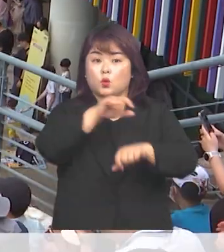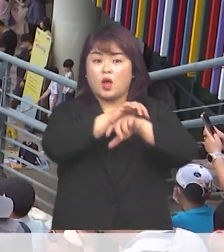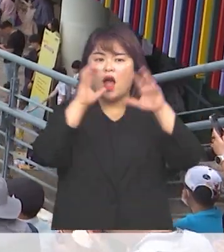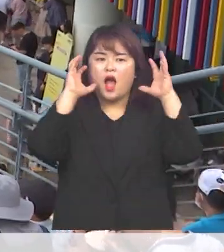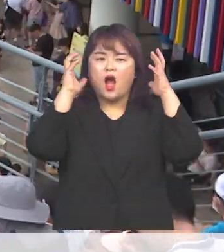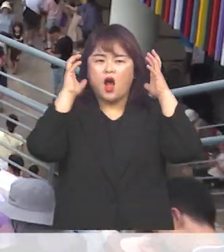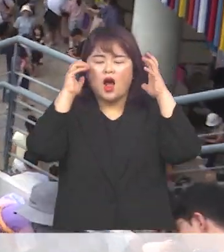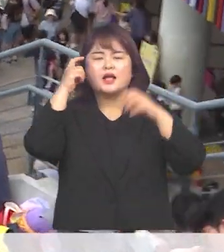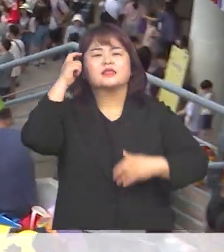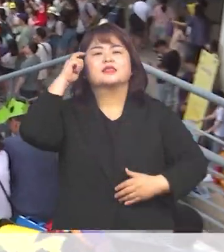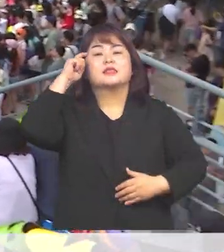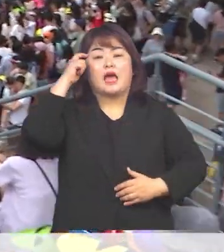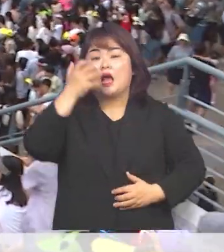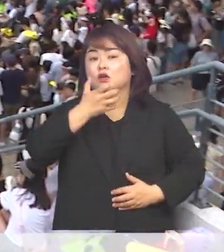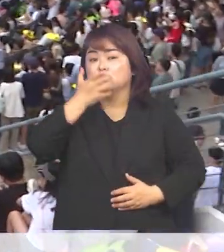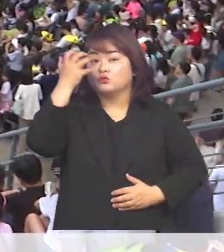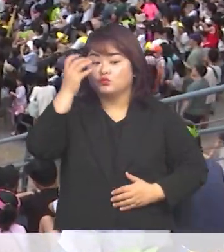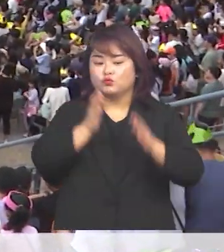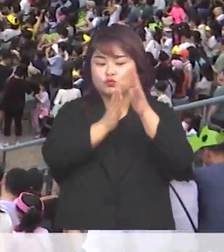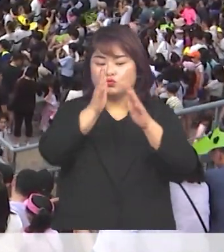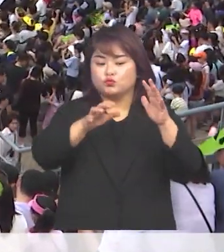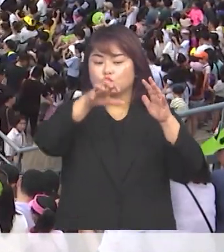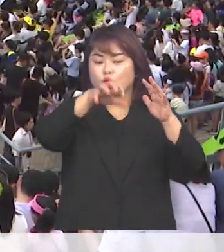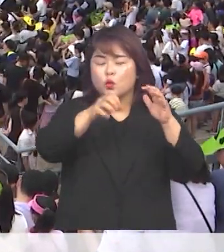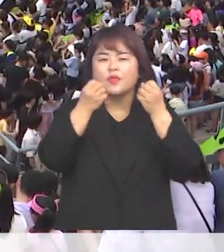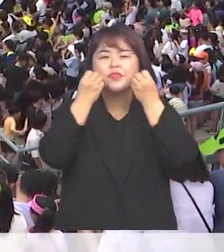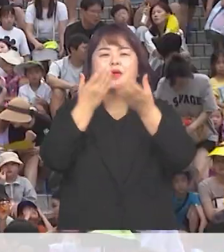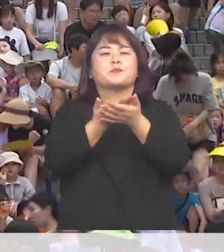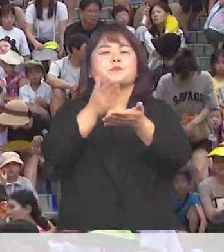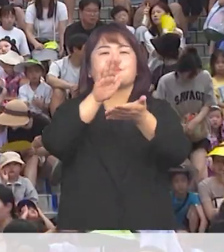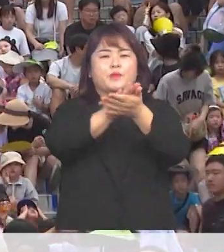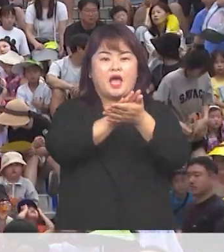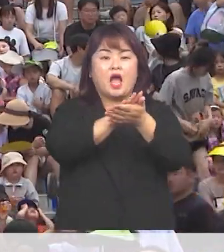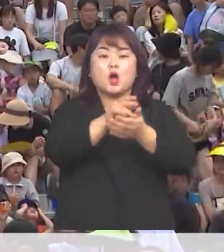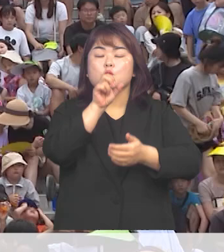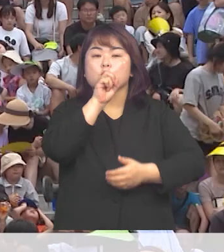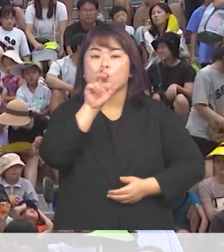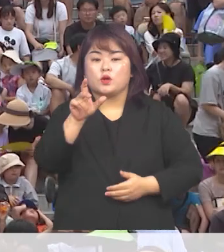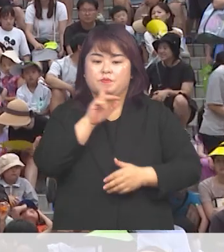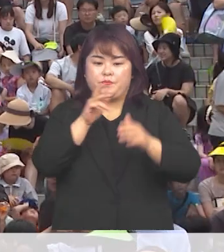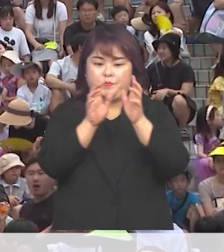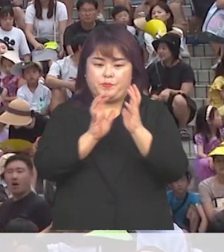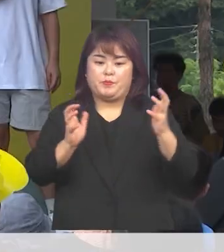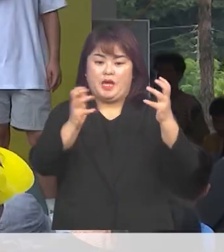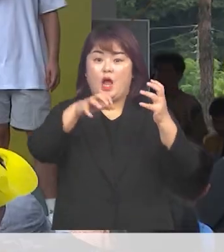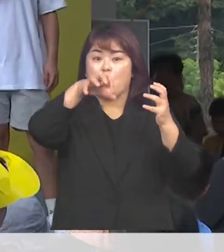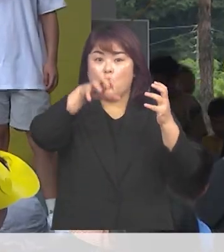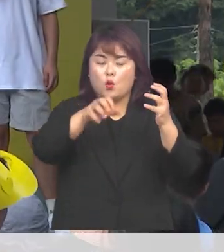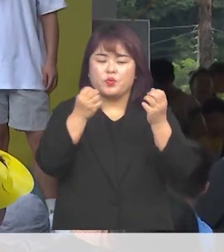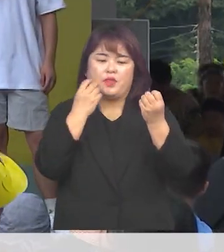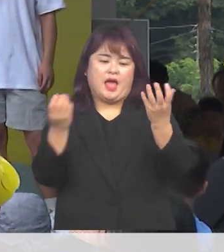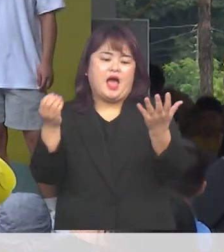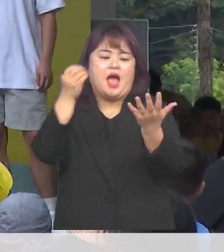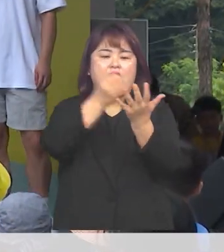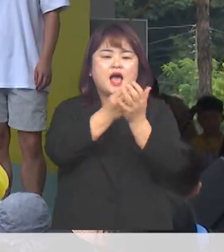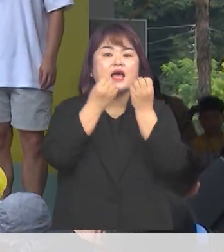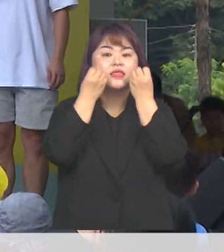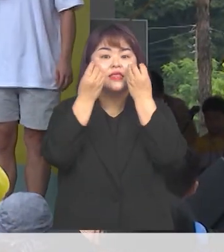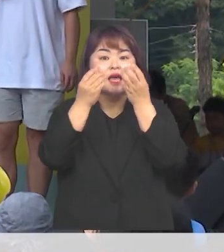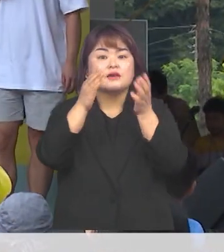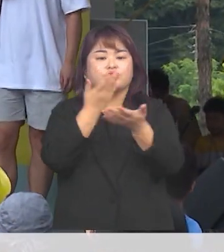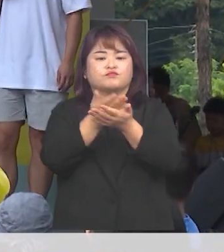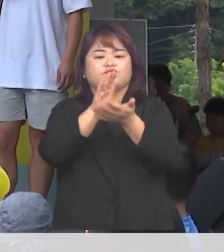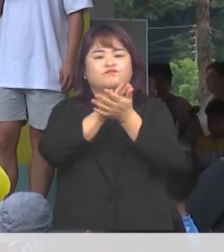용인 어린이 상상의 숲이 새 단장을 마치고 27일 미르 스타디움 내 용인 어린이 상상의 숲에서 어린이 숲 새 단장을